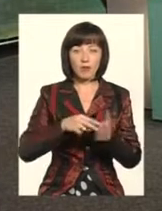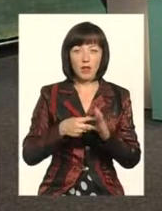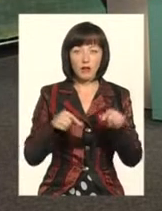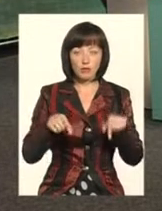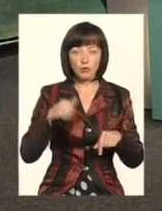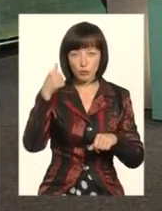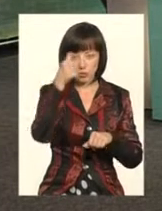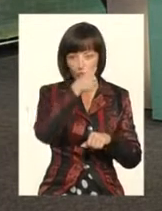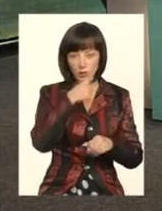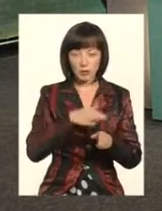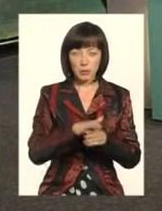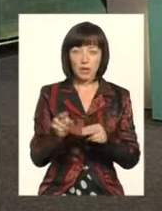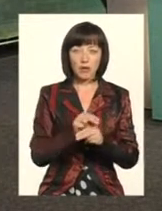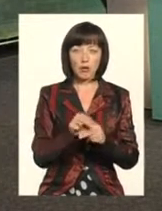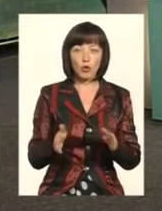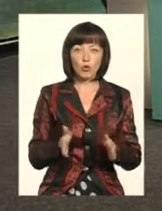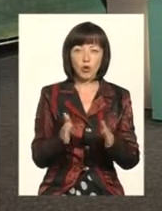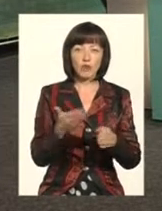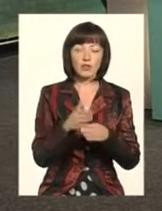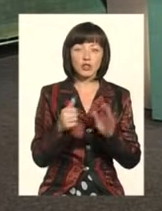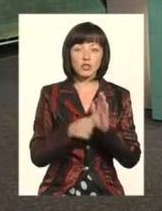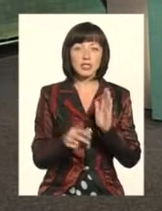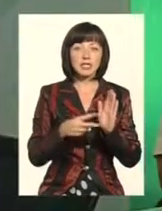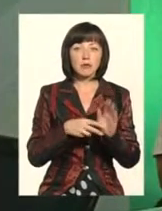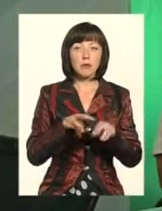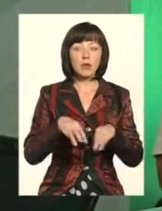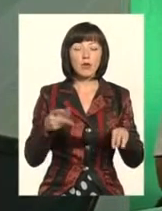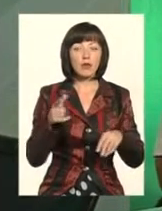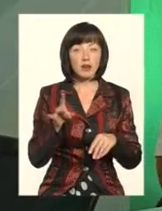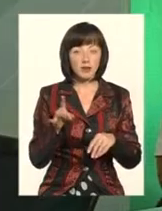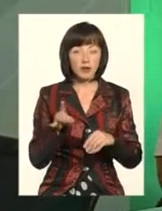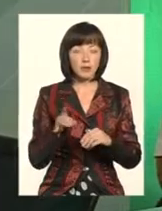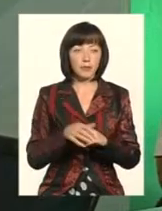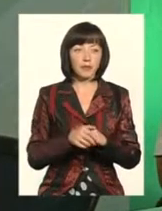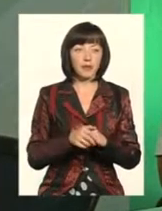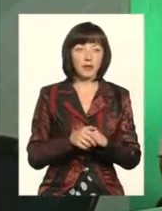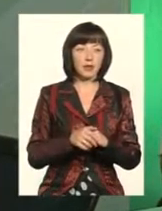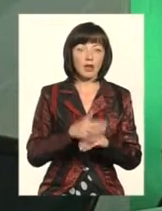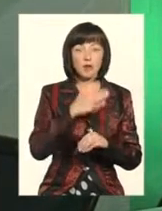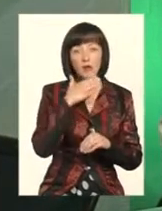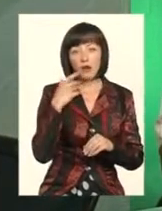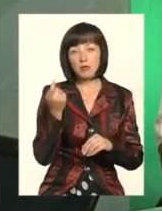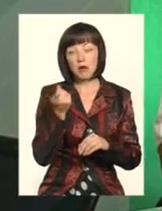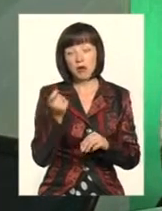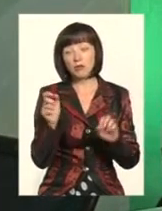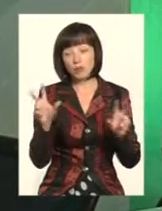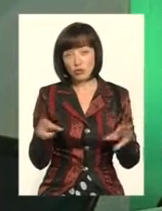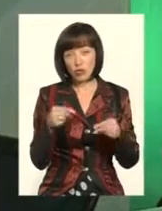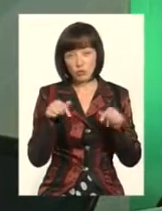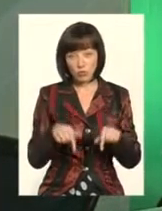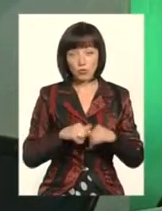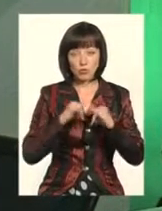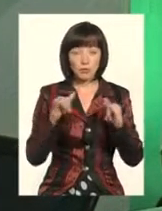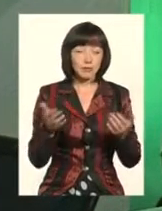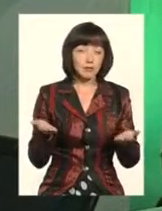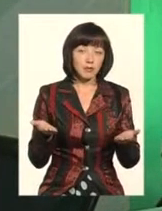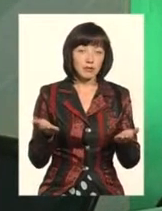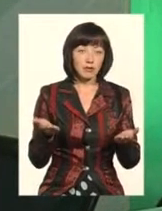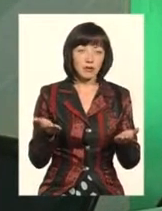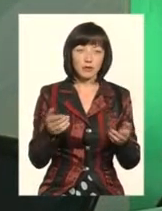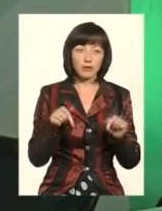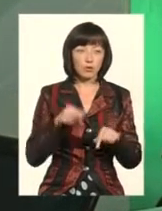році на капітальний ремонт доріг виділено 67 мільйонів гривень. Чи мало, чи багато? Буде шанс, що вони цього року ще зможуть? В цьому році ні в